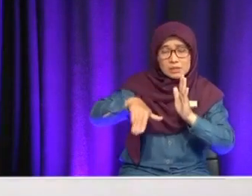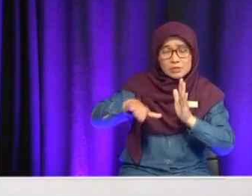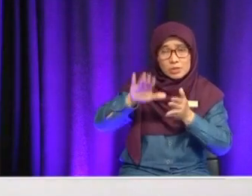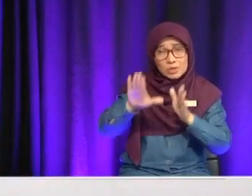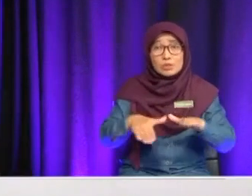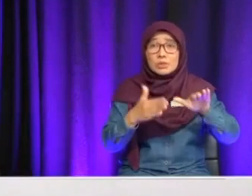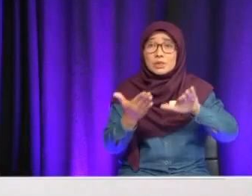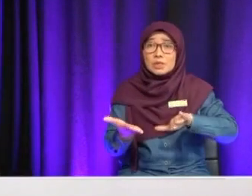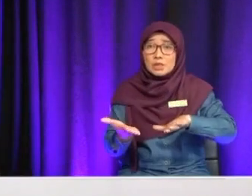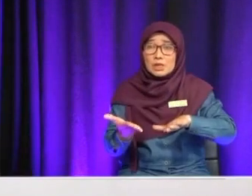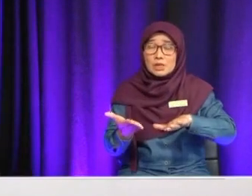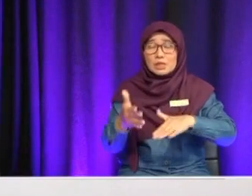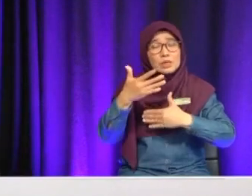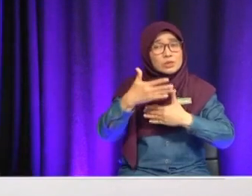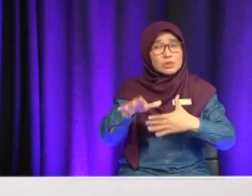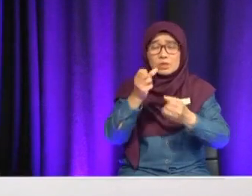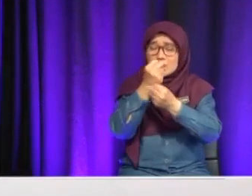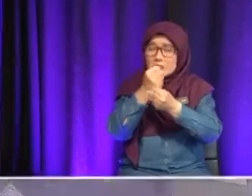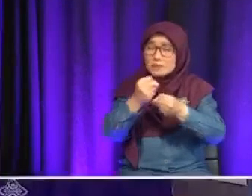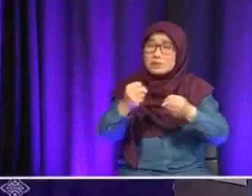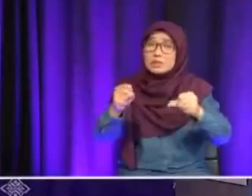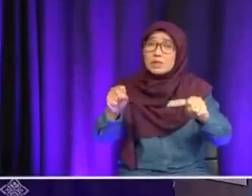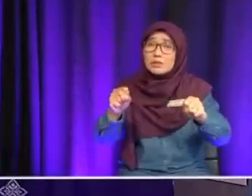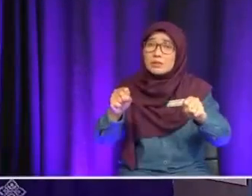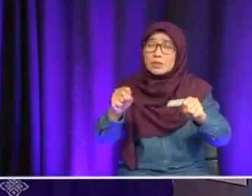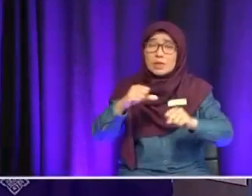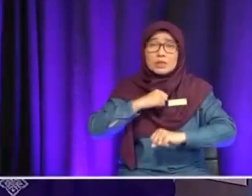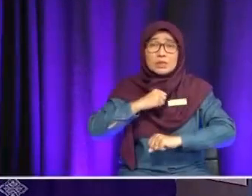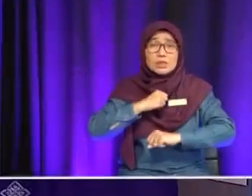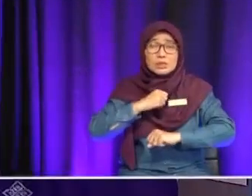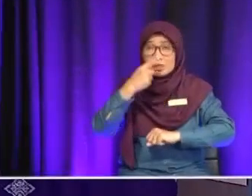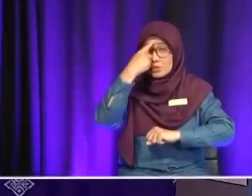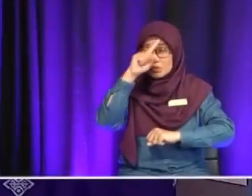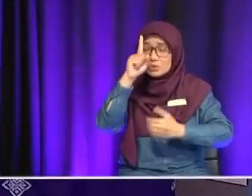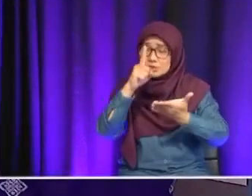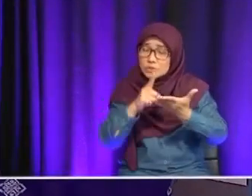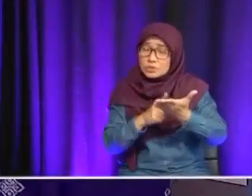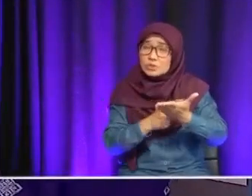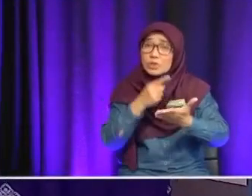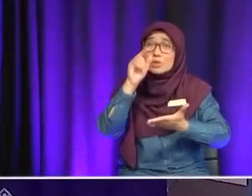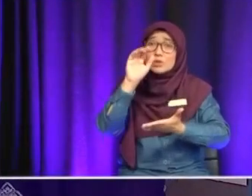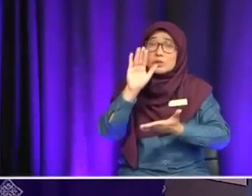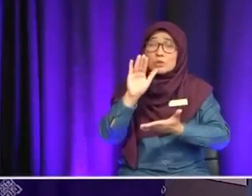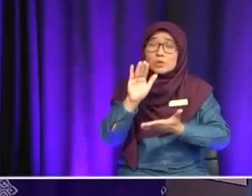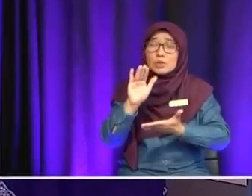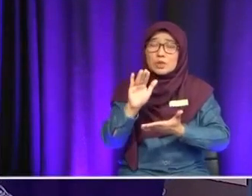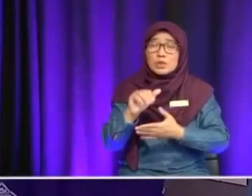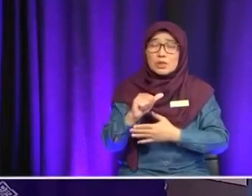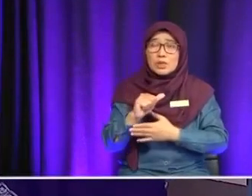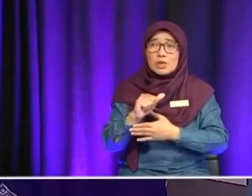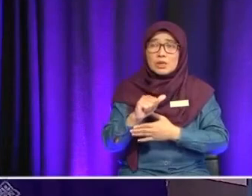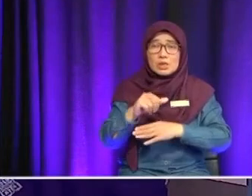meninggalkan dunia, dia telah mempersiapkan diri dia untuk sesuatu baginya